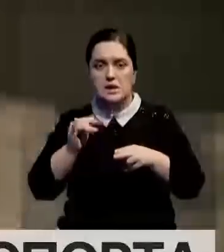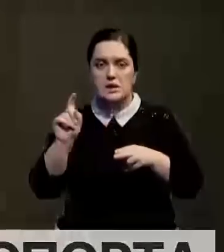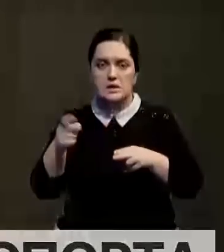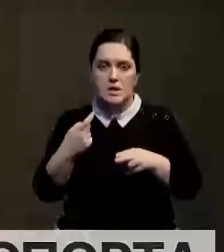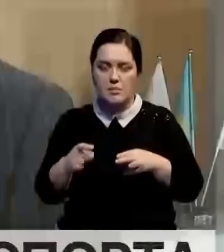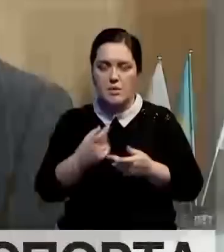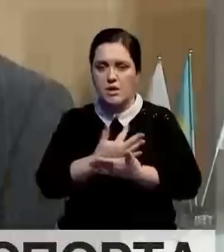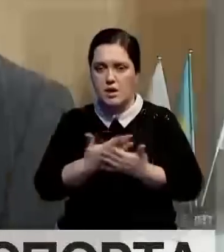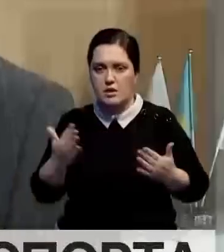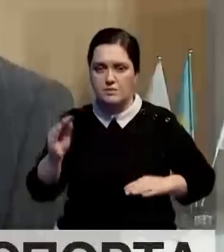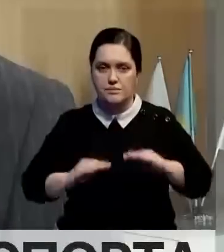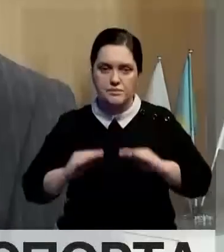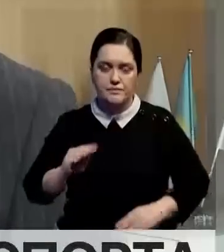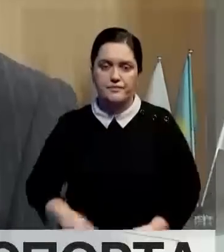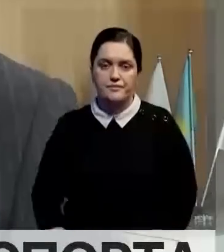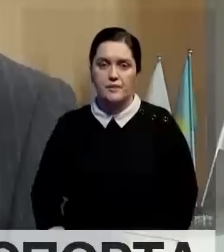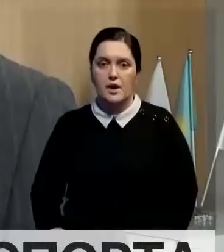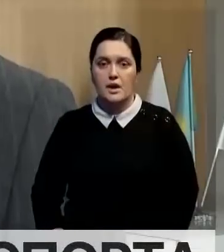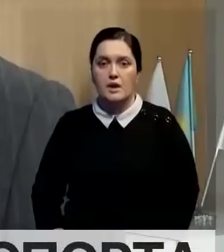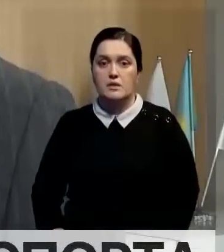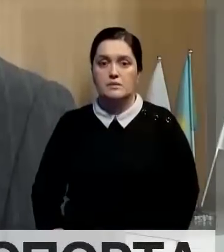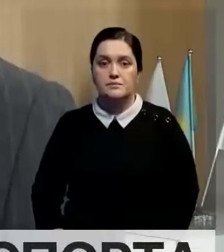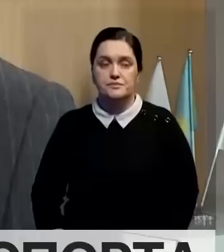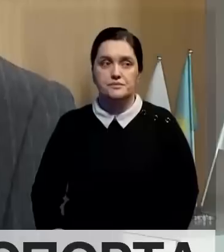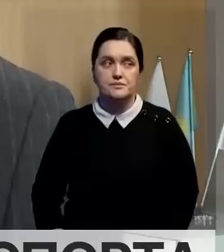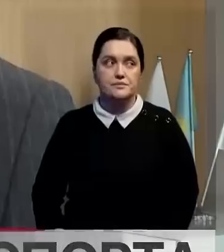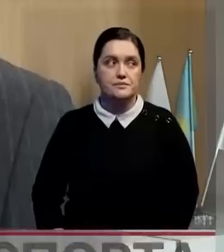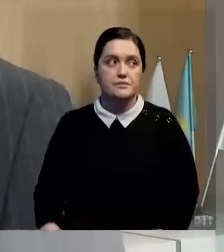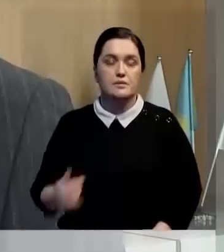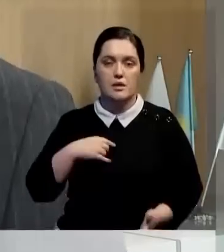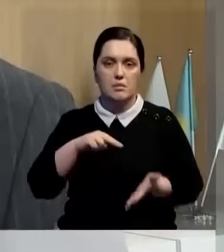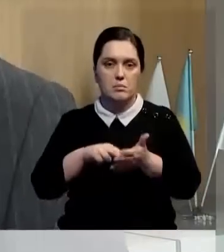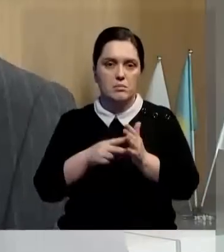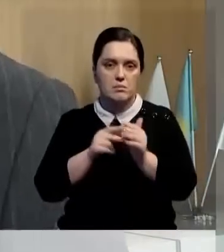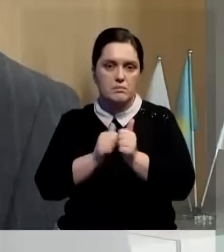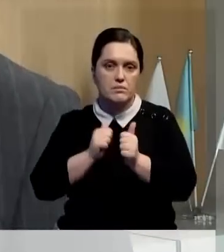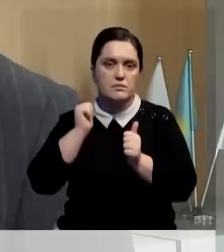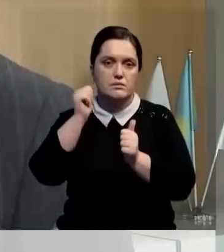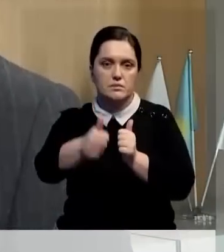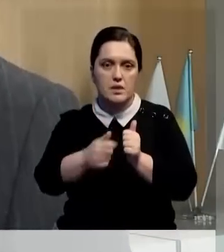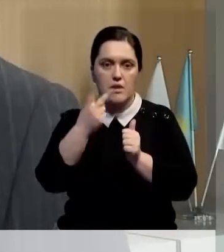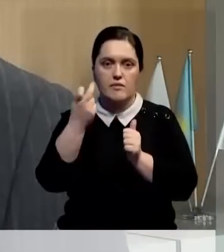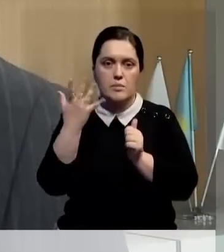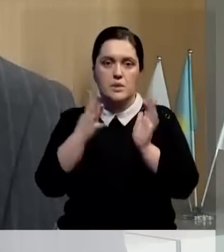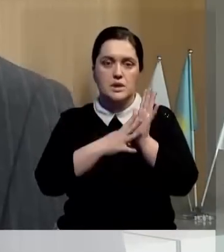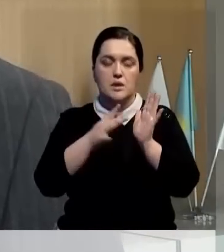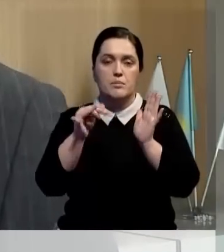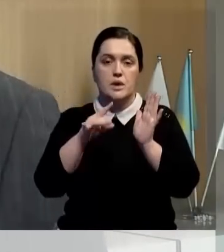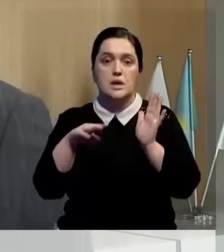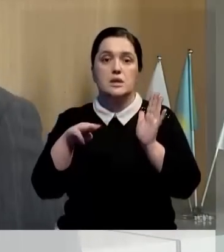химической промышленности. Мы перевыполнили плановые финансовые показатели прошлого года, достигнув рекордной отметки в 259 миллиардов тенге